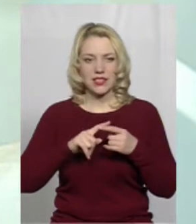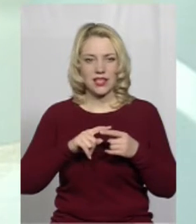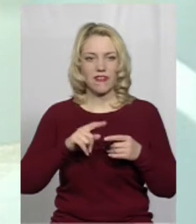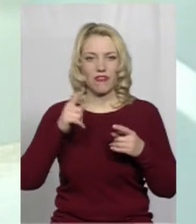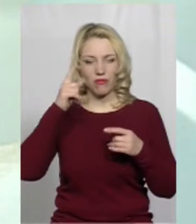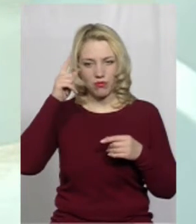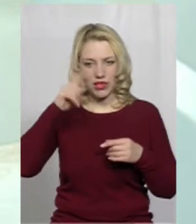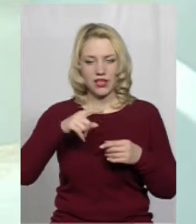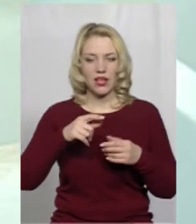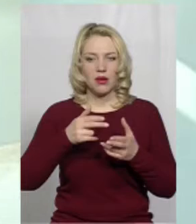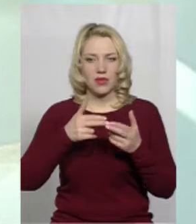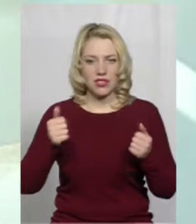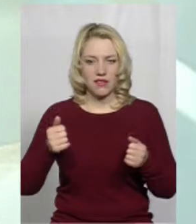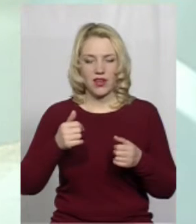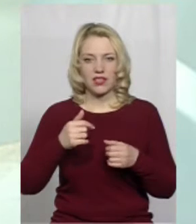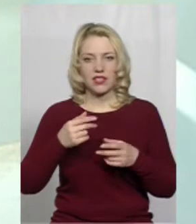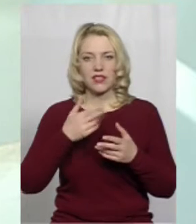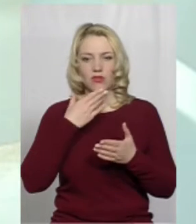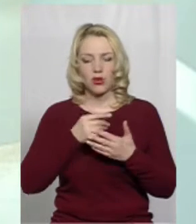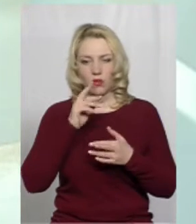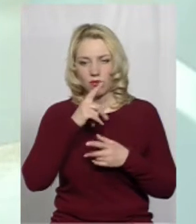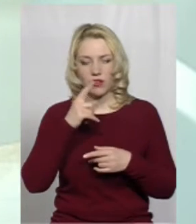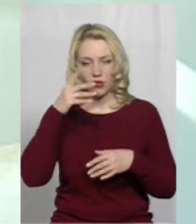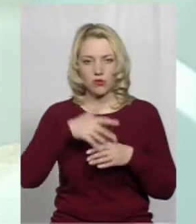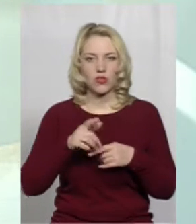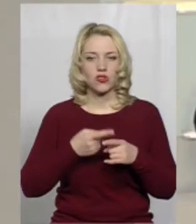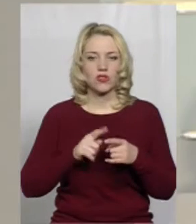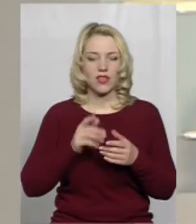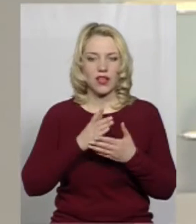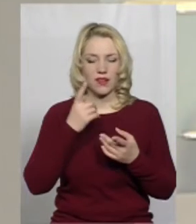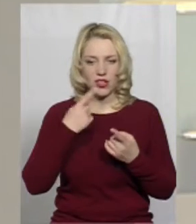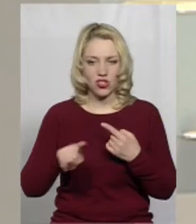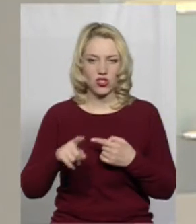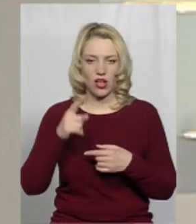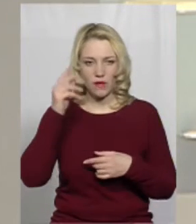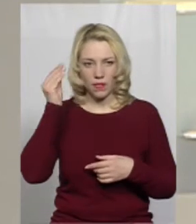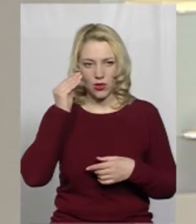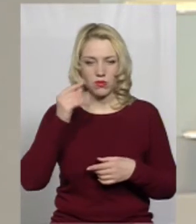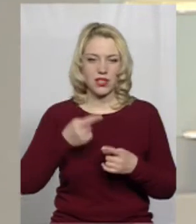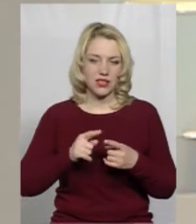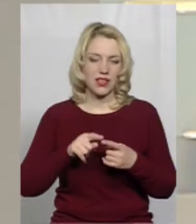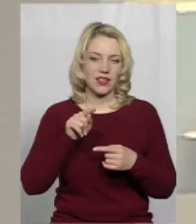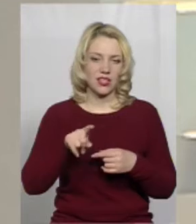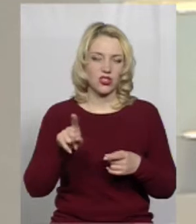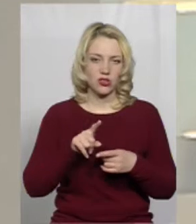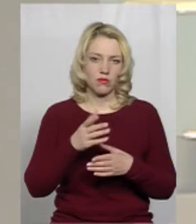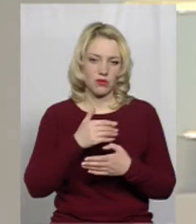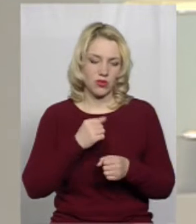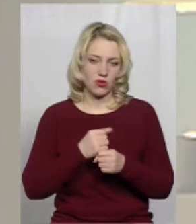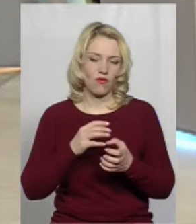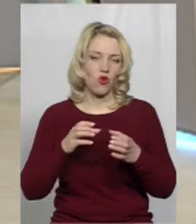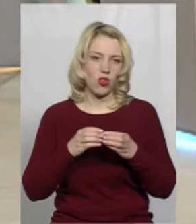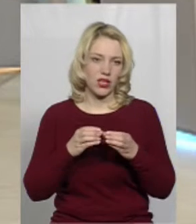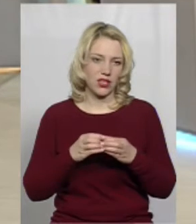помилки, розуміти, що є інша думка. Тобто це якраз є, коли працюємо в колективі. Пані